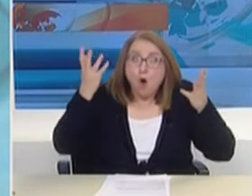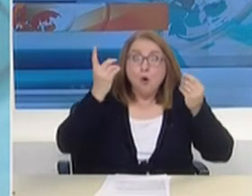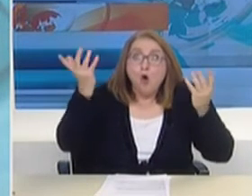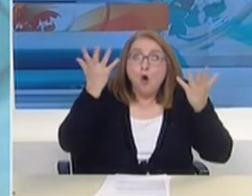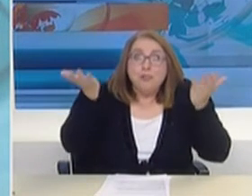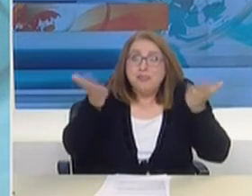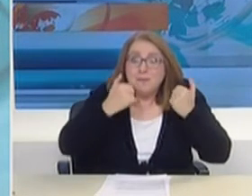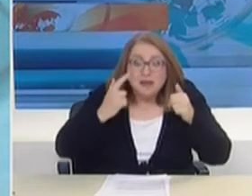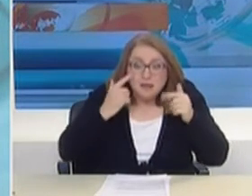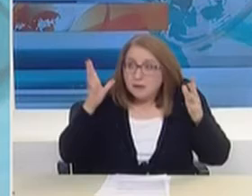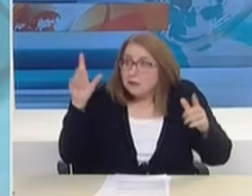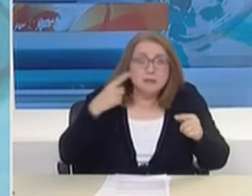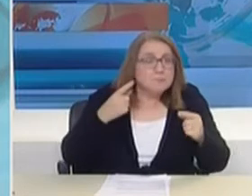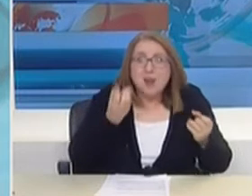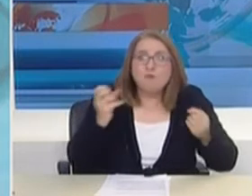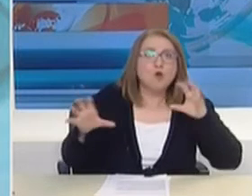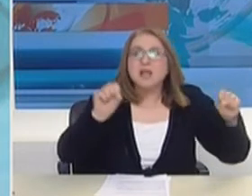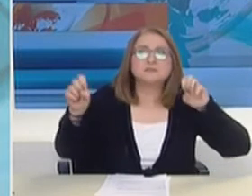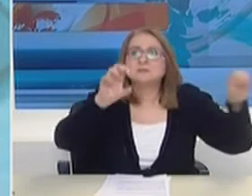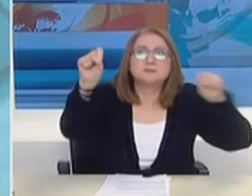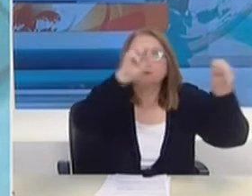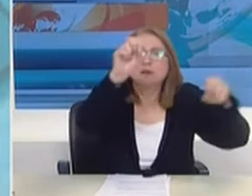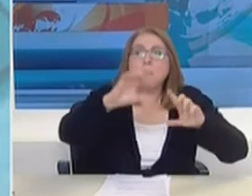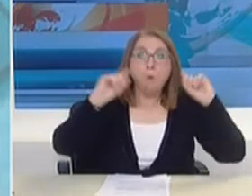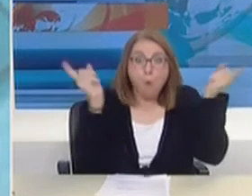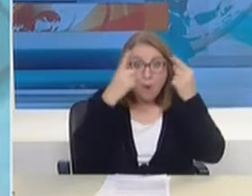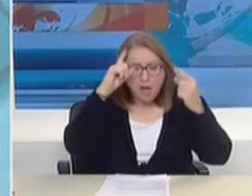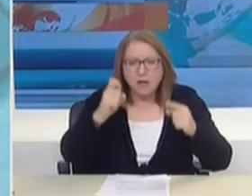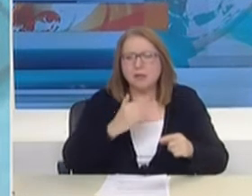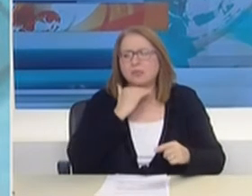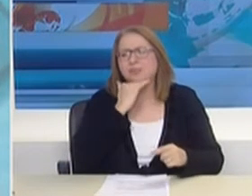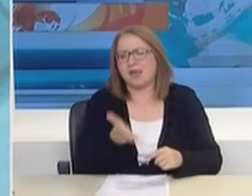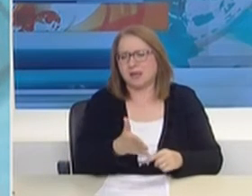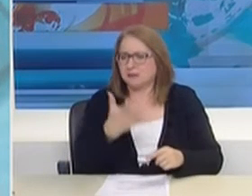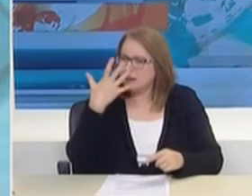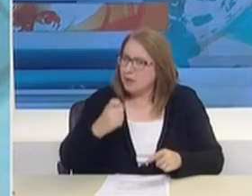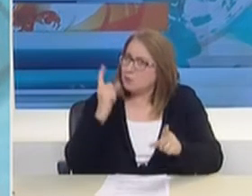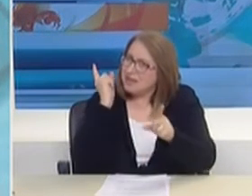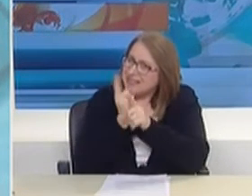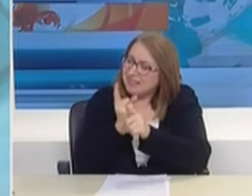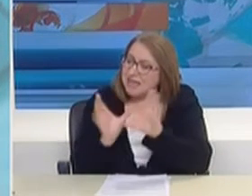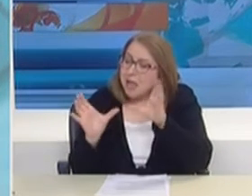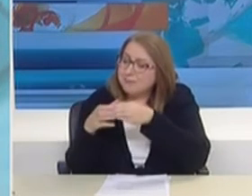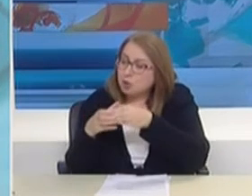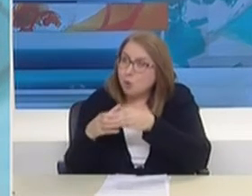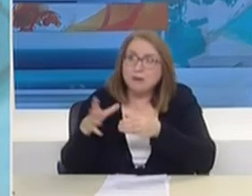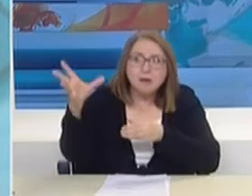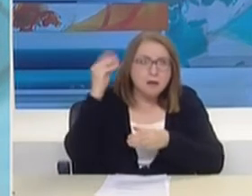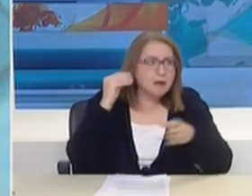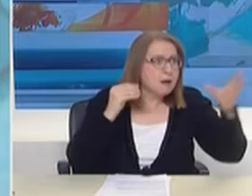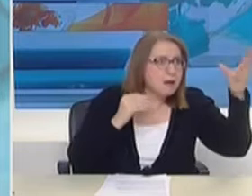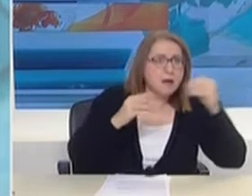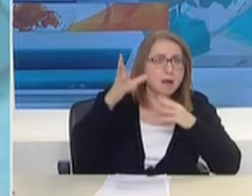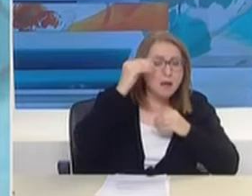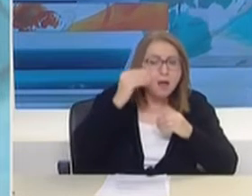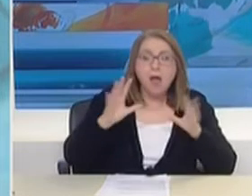υπάρχουν επιτροπές που ασχολούνται με αυτό. Αν η επιτροπή του Υπουργείου, του ΕΟΔΗ, είχε